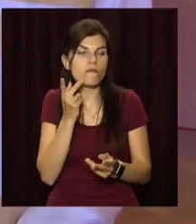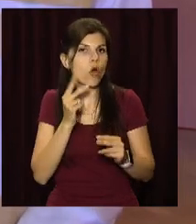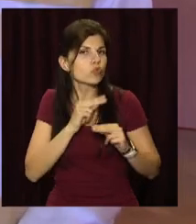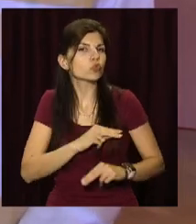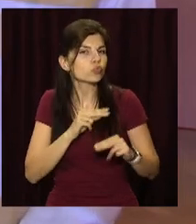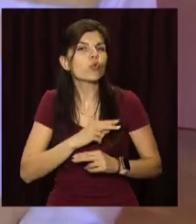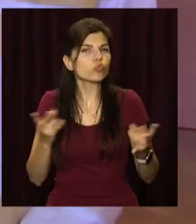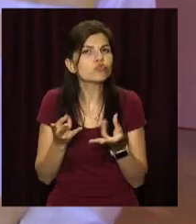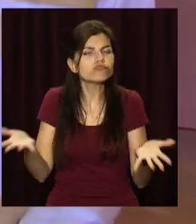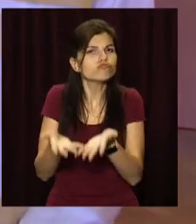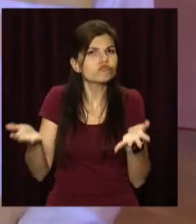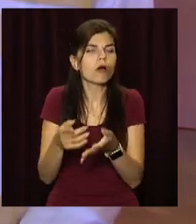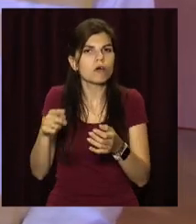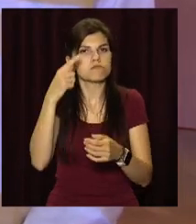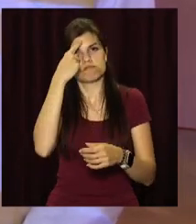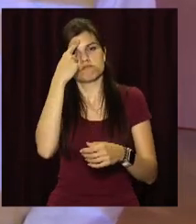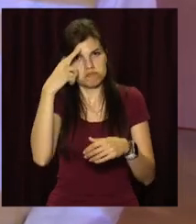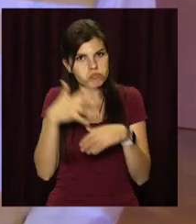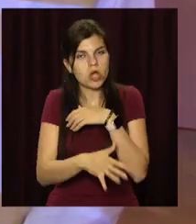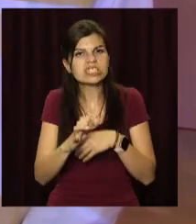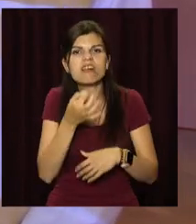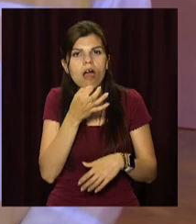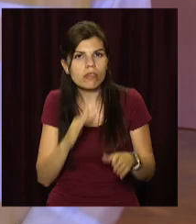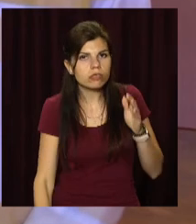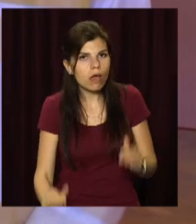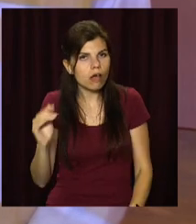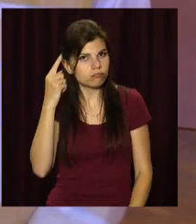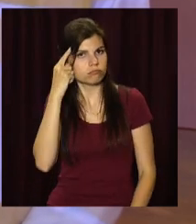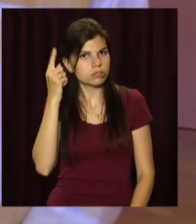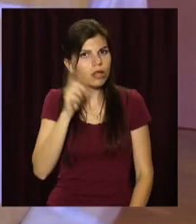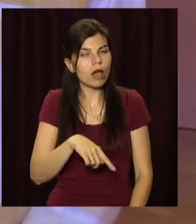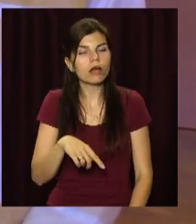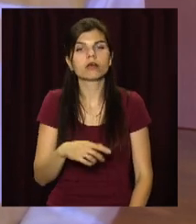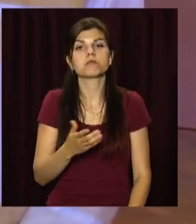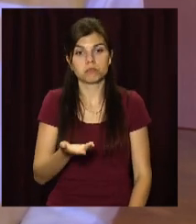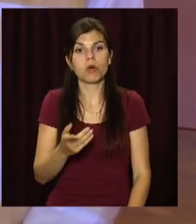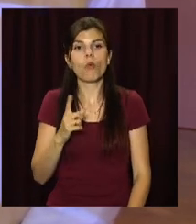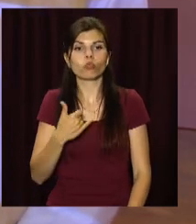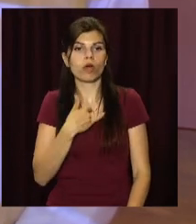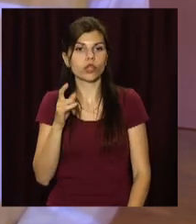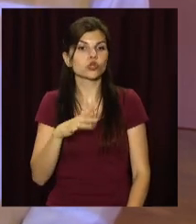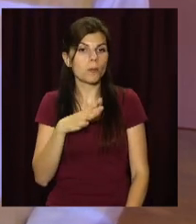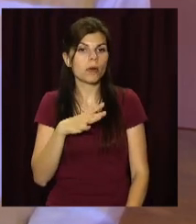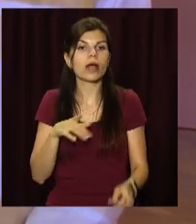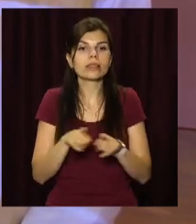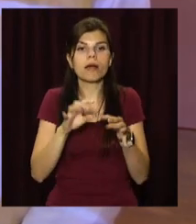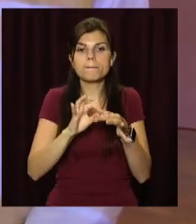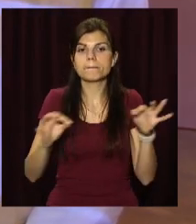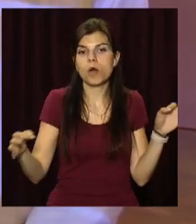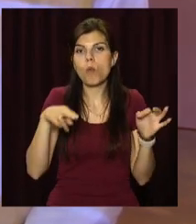трудиться. И он это понял с раннего детства, потому что у нас была даже такая